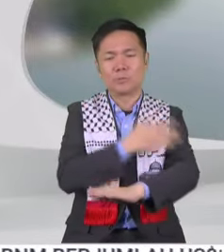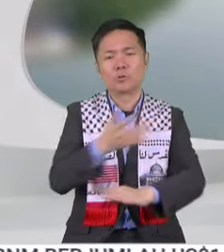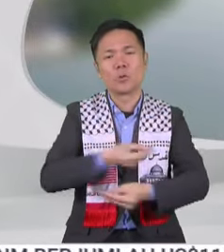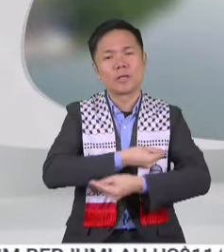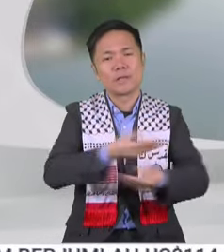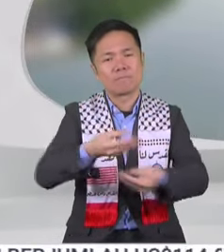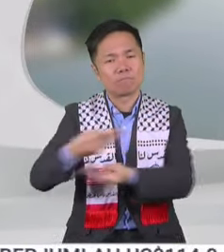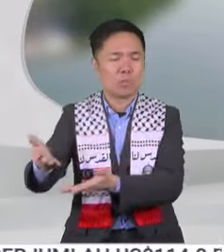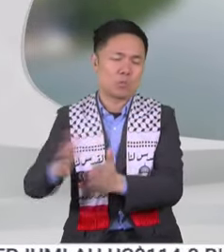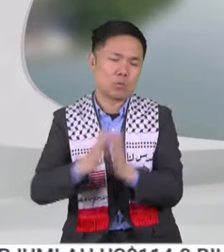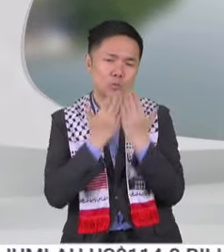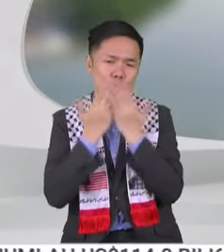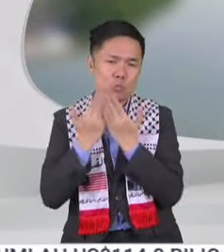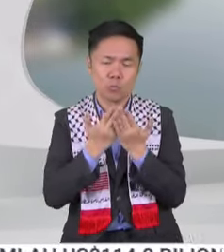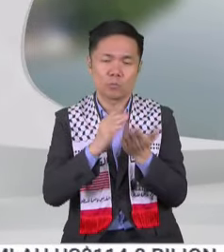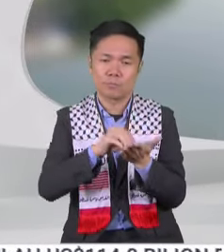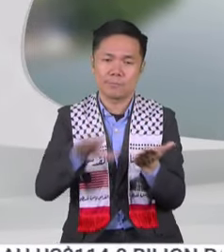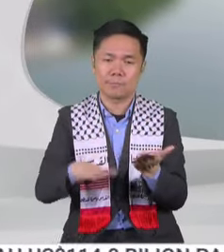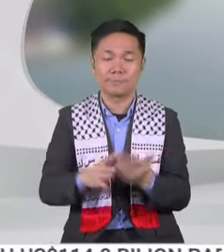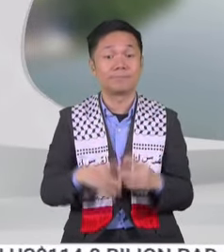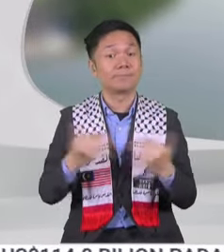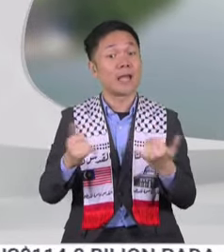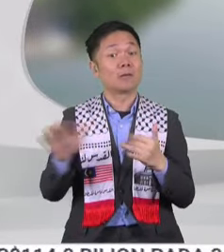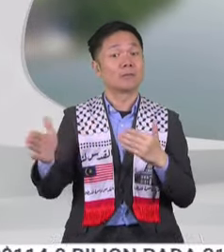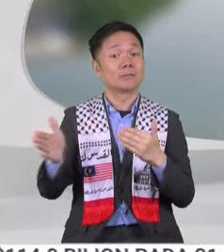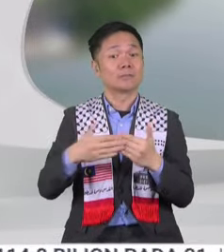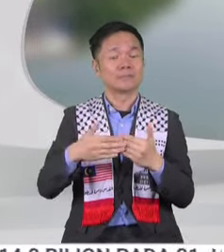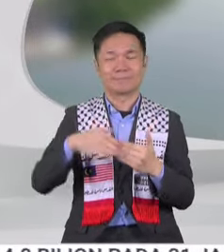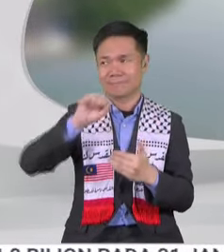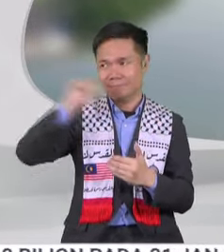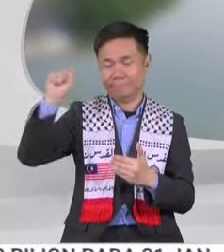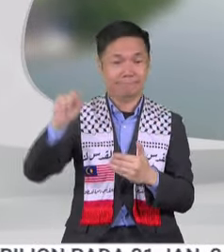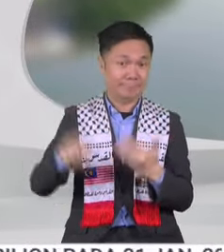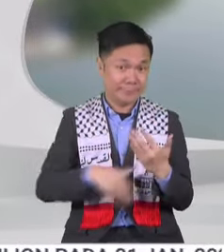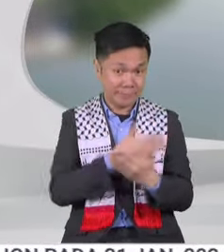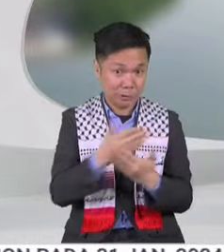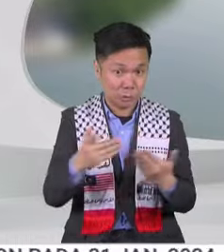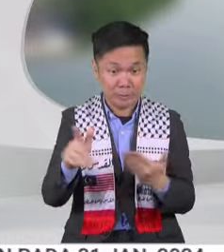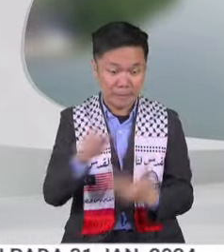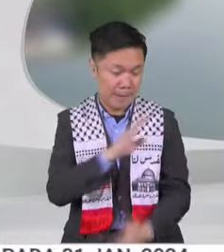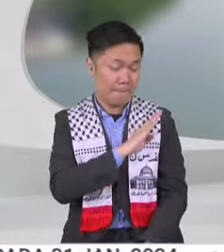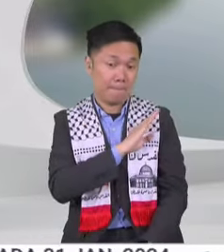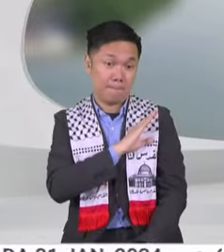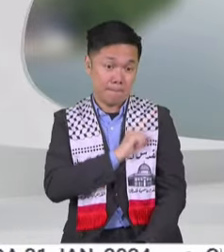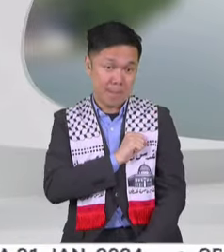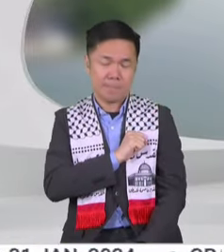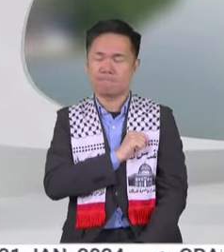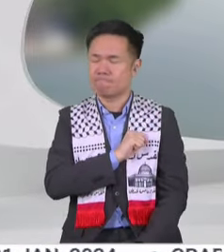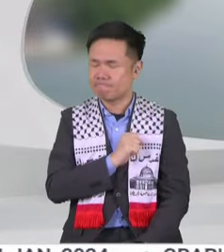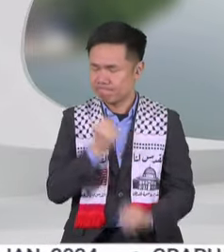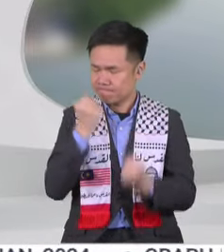Baik, sekian paparan dari Sabah untuk petang ini. Dari sungai hingga ke segar, Palestin pasti